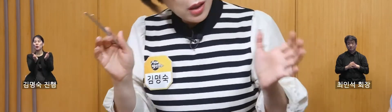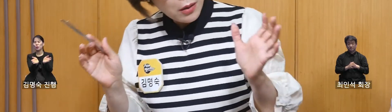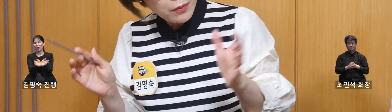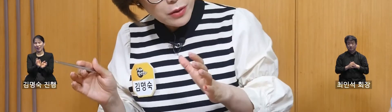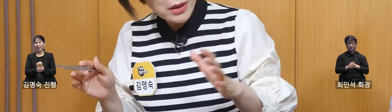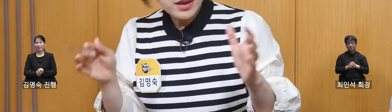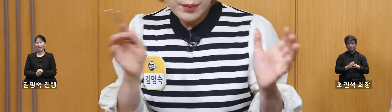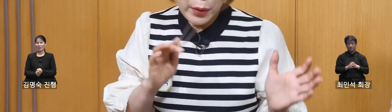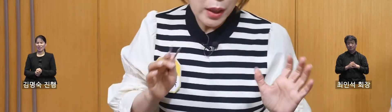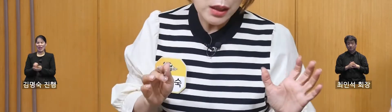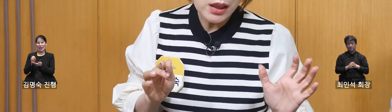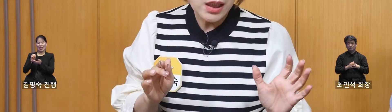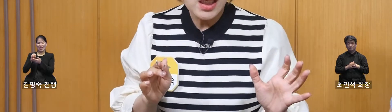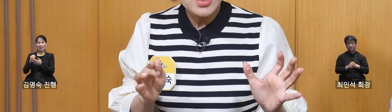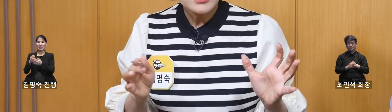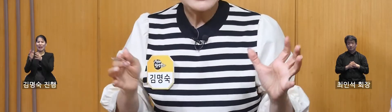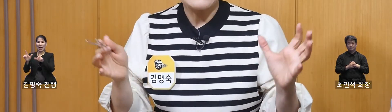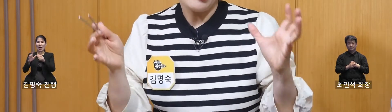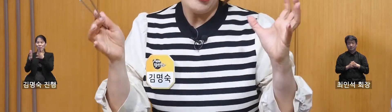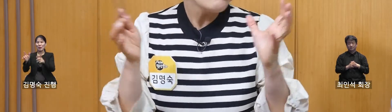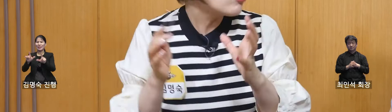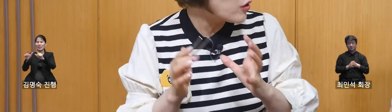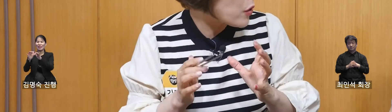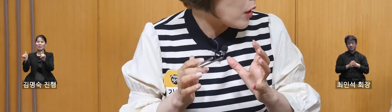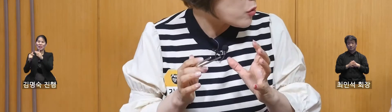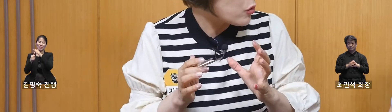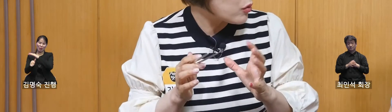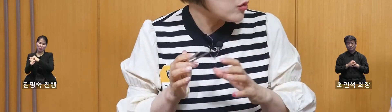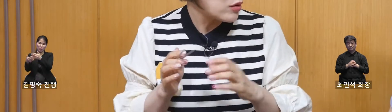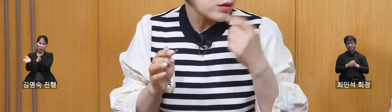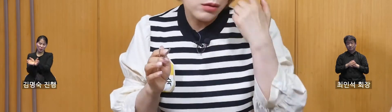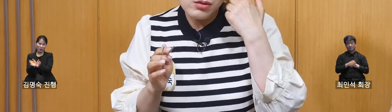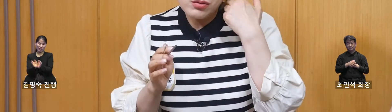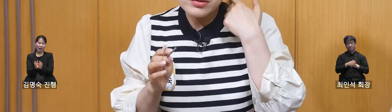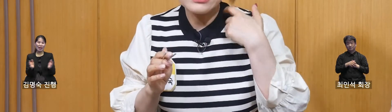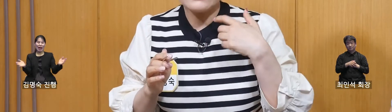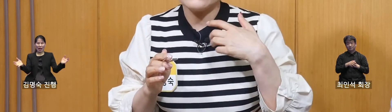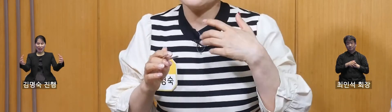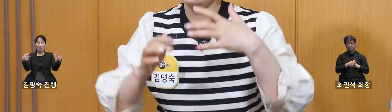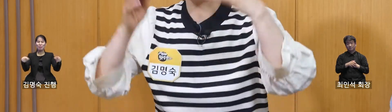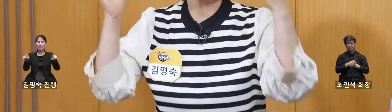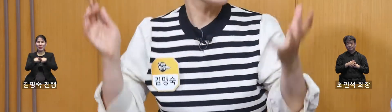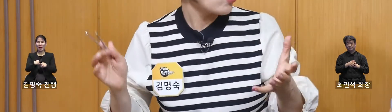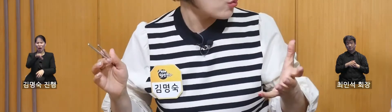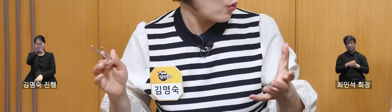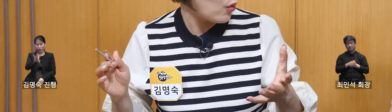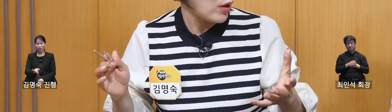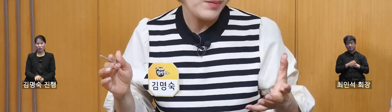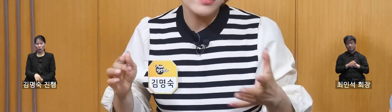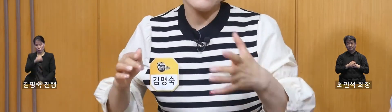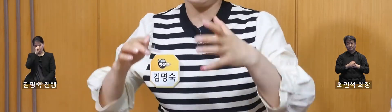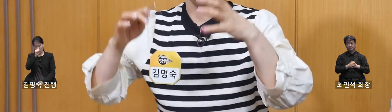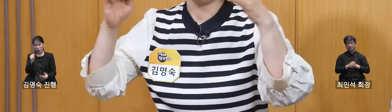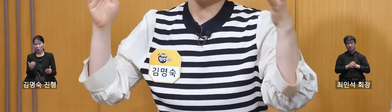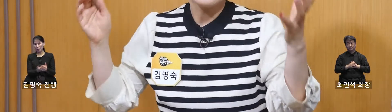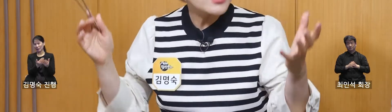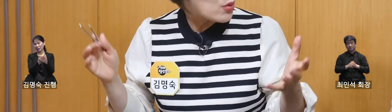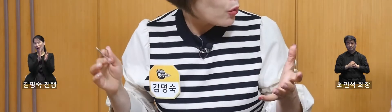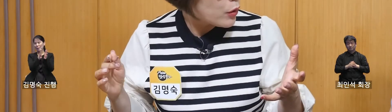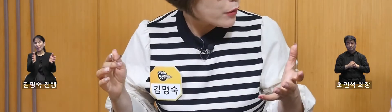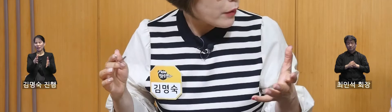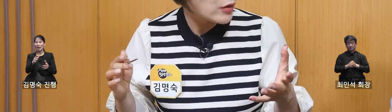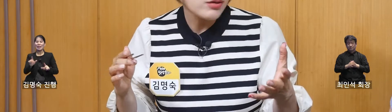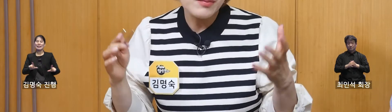뭐 입주자 대표회라든가 이렇게 어우러져 가지고 서로 이제 좋은 쪽으로 아파트가